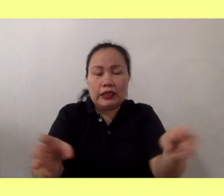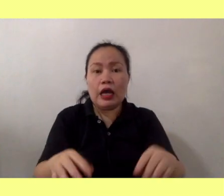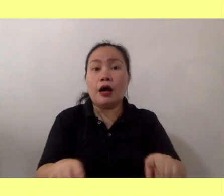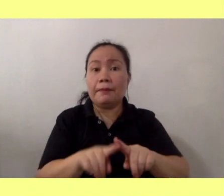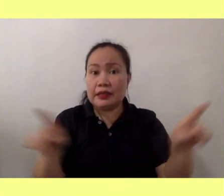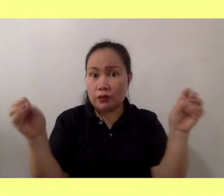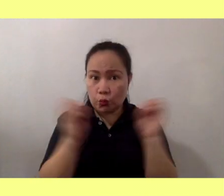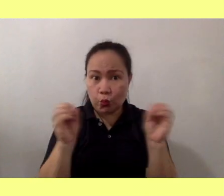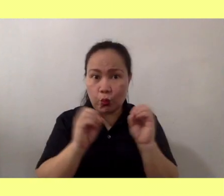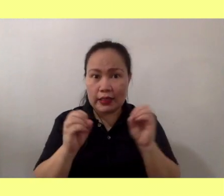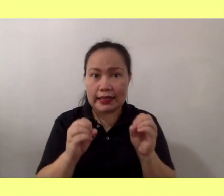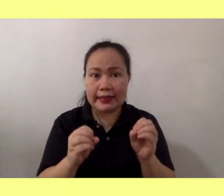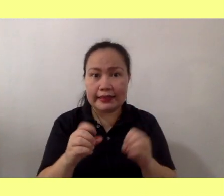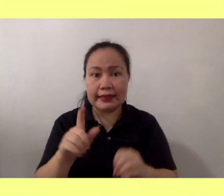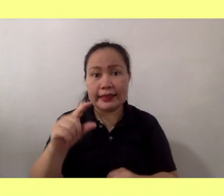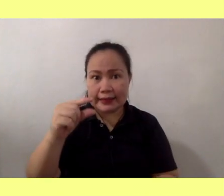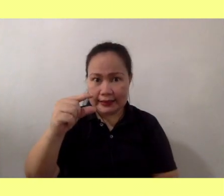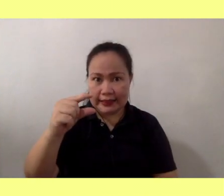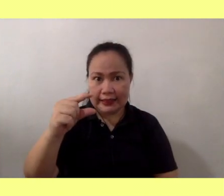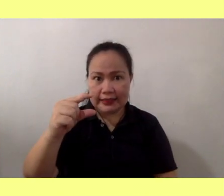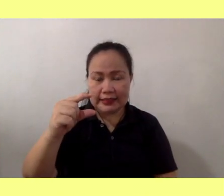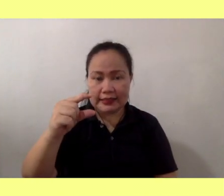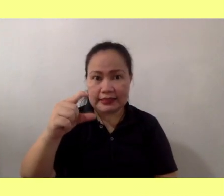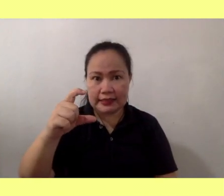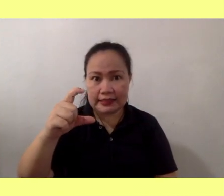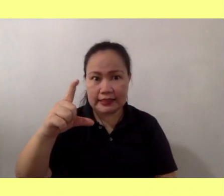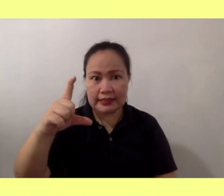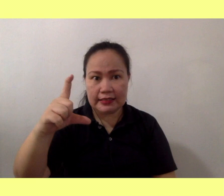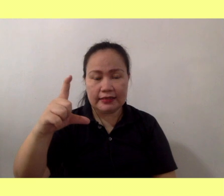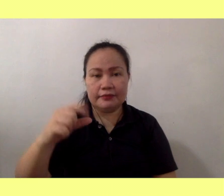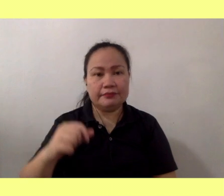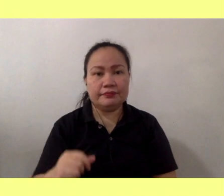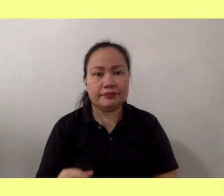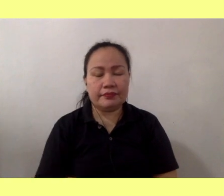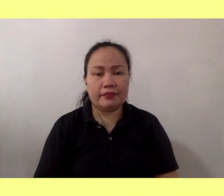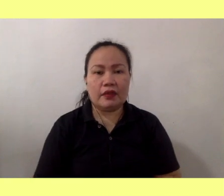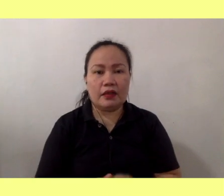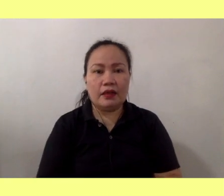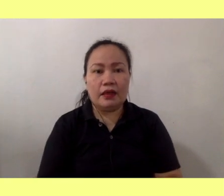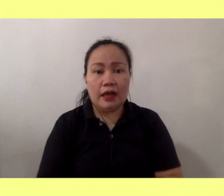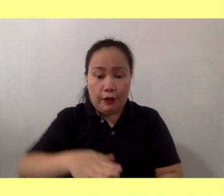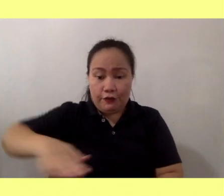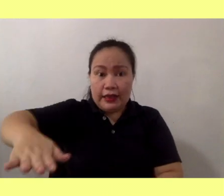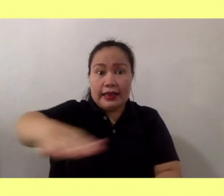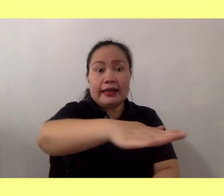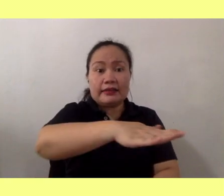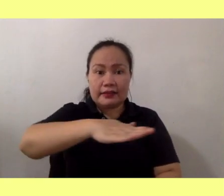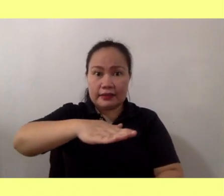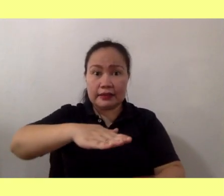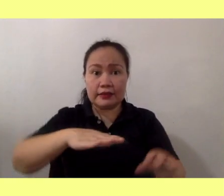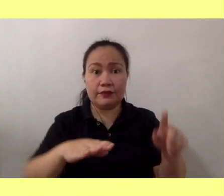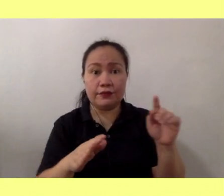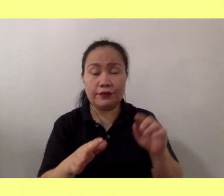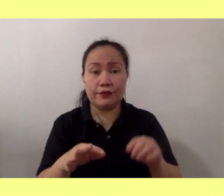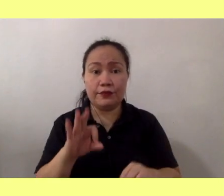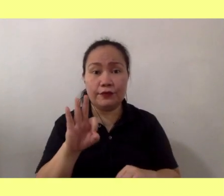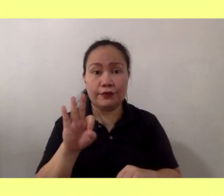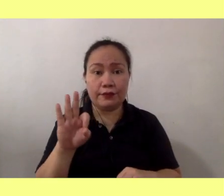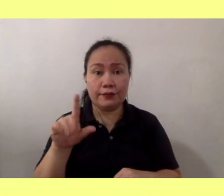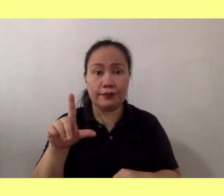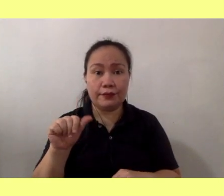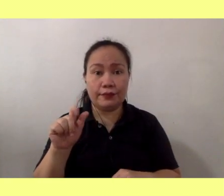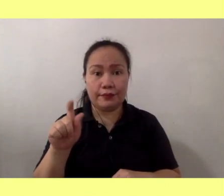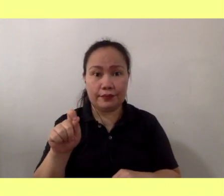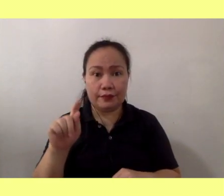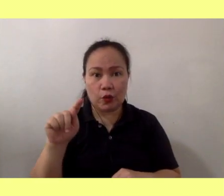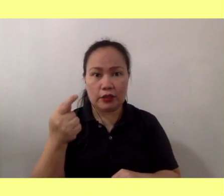siyang thickness. Okay? Pag sinabi kasi nating plane, flat surface yan. Halimbawa, square, rectangle. Kapag